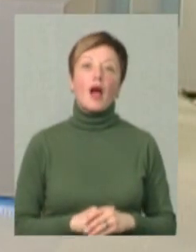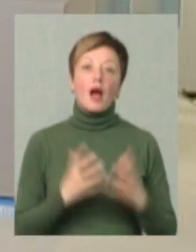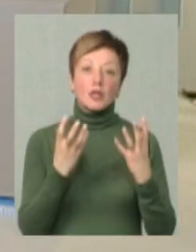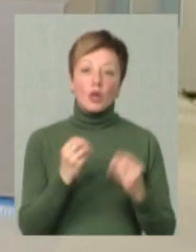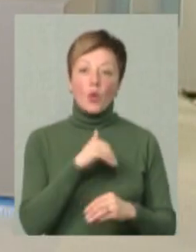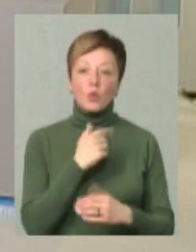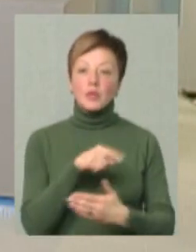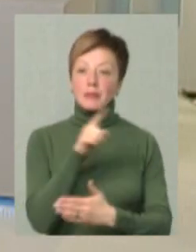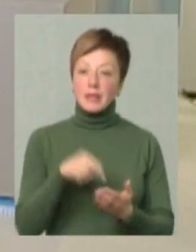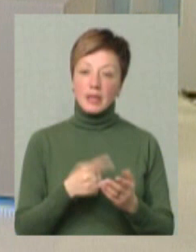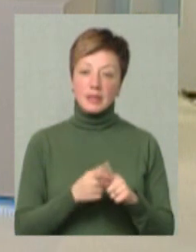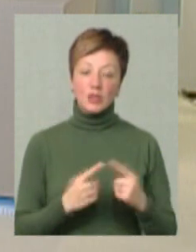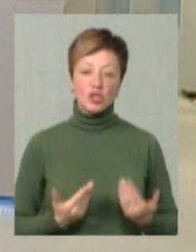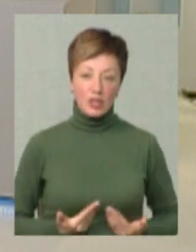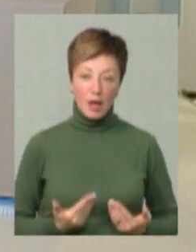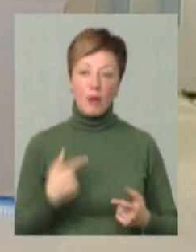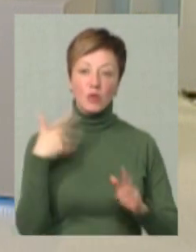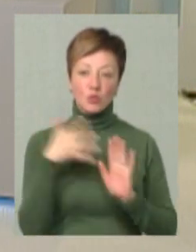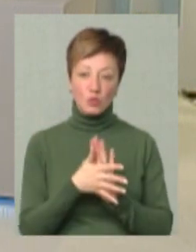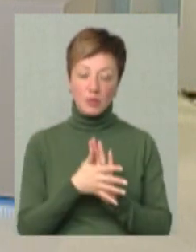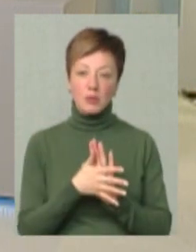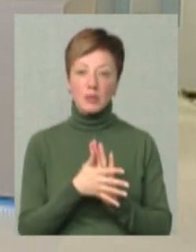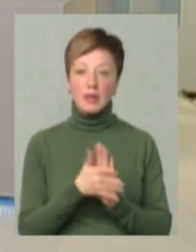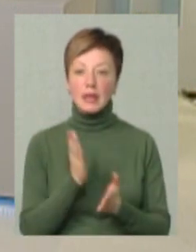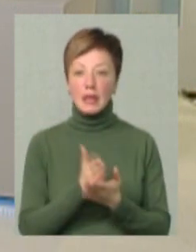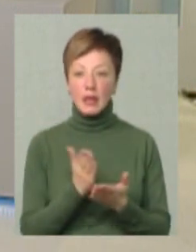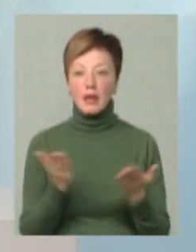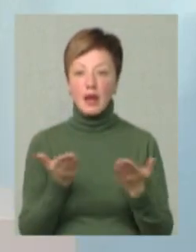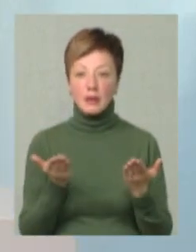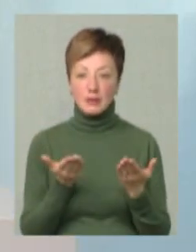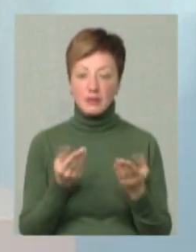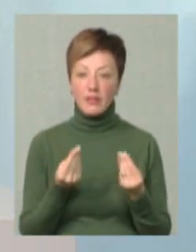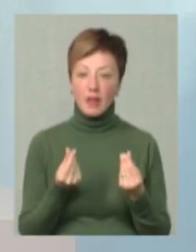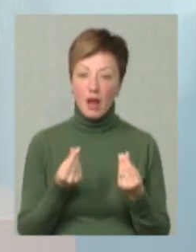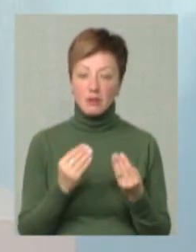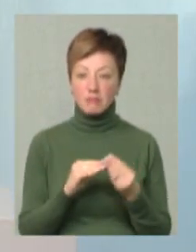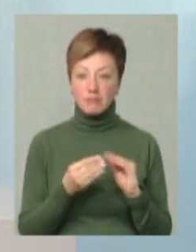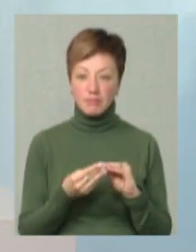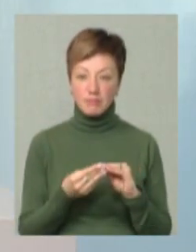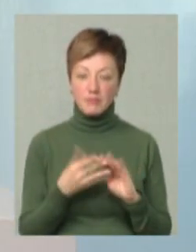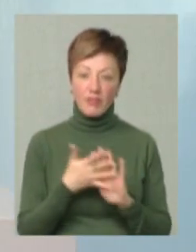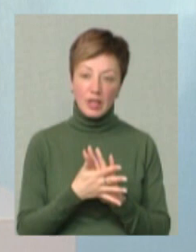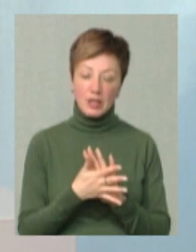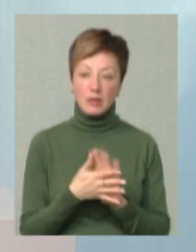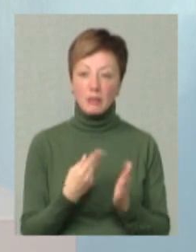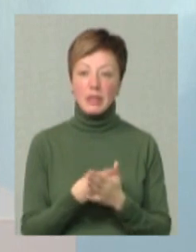ну, це життя, і ми розуміємо, що є якісь фінансові витрати,